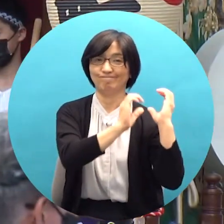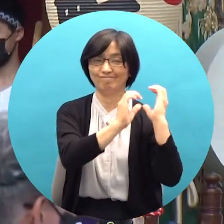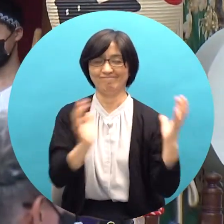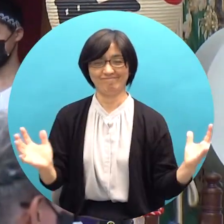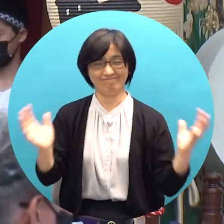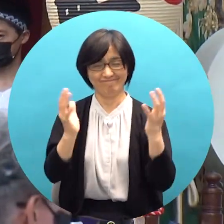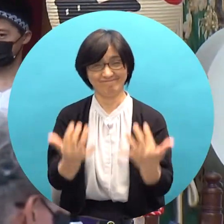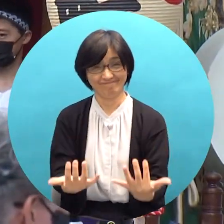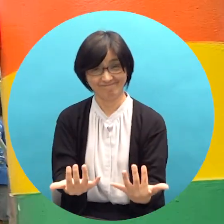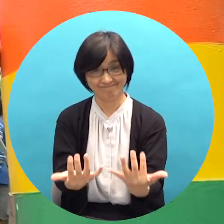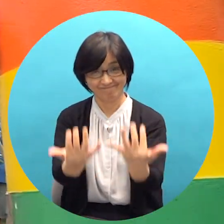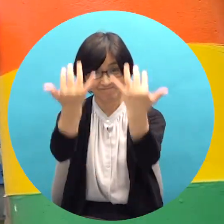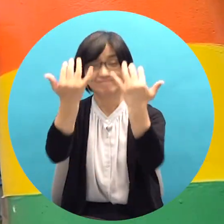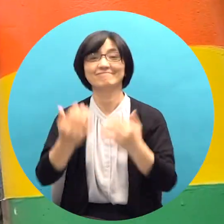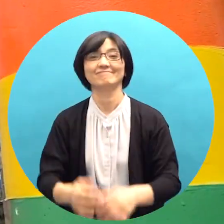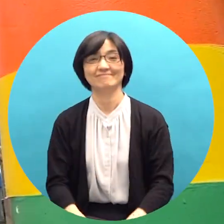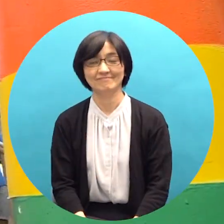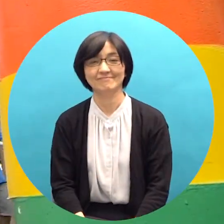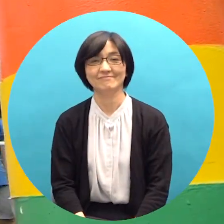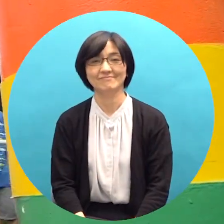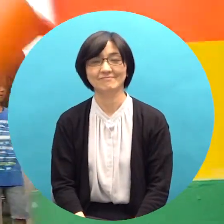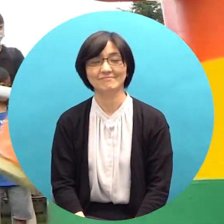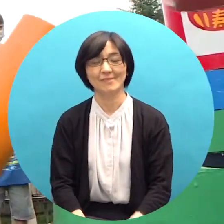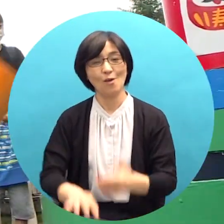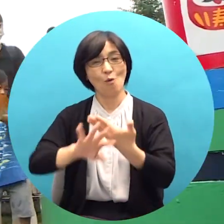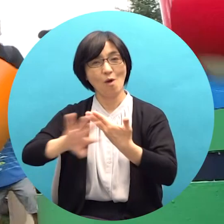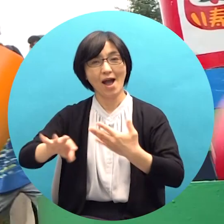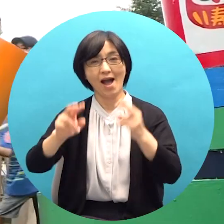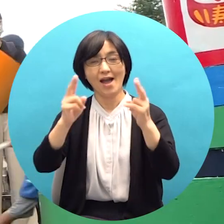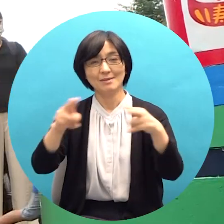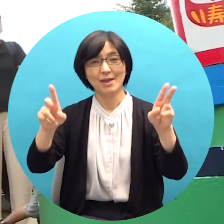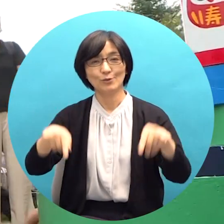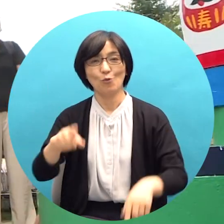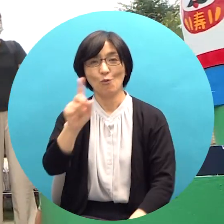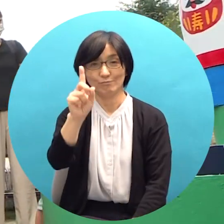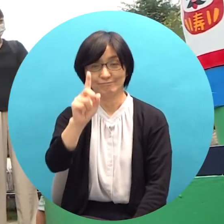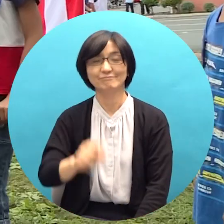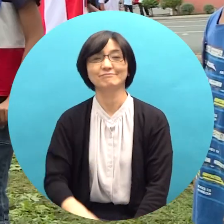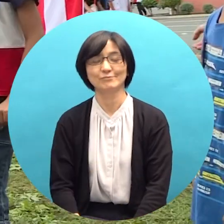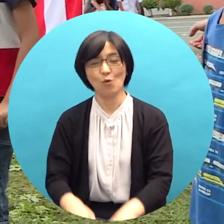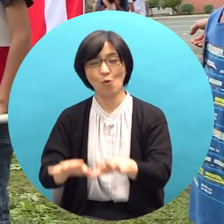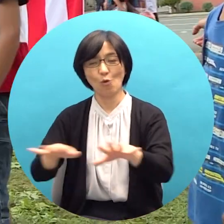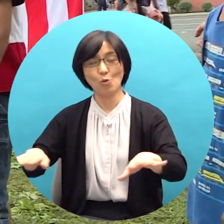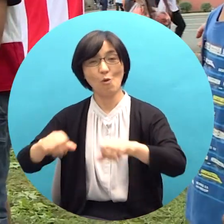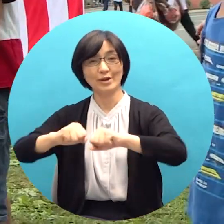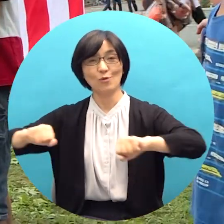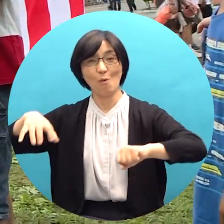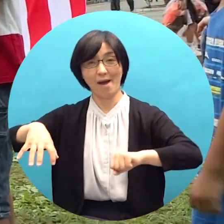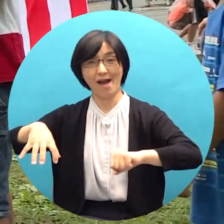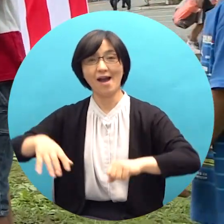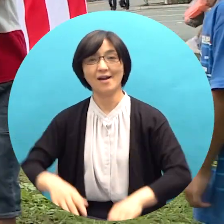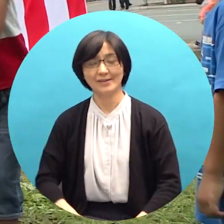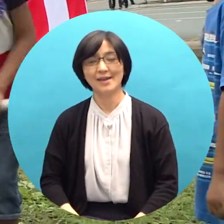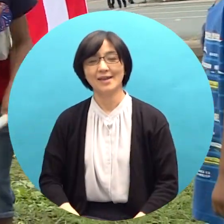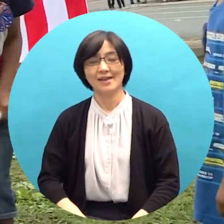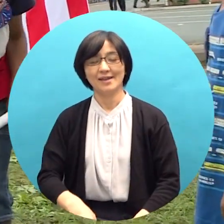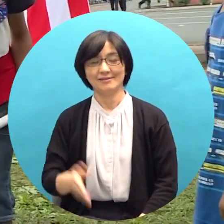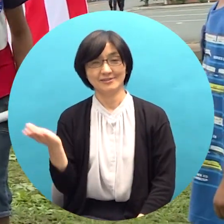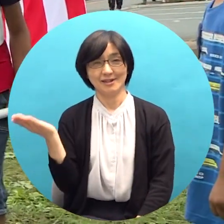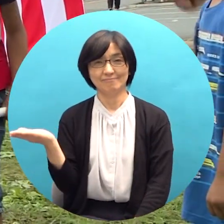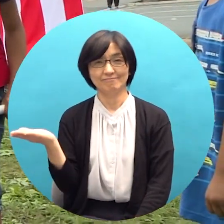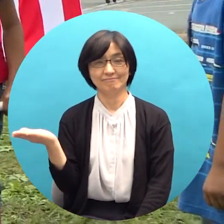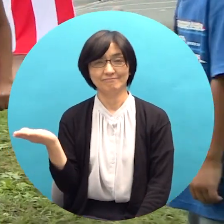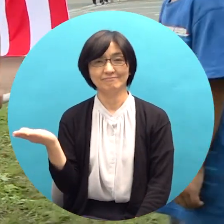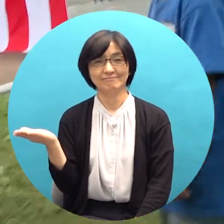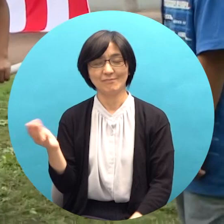います。そしてその他のイベントといたしましては、子ども広場で高崎子どもテーマパーク